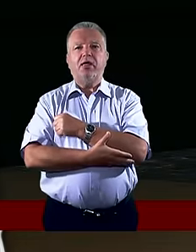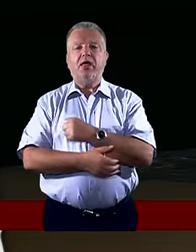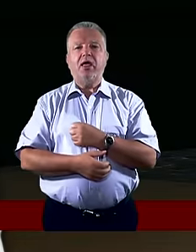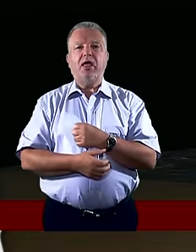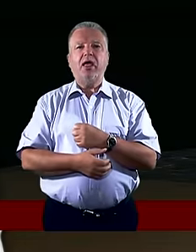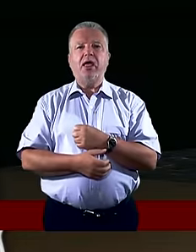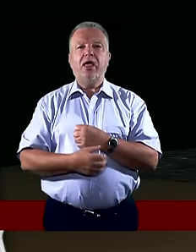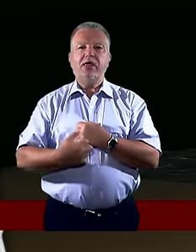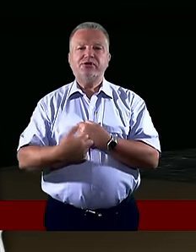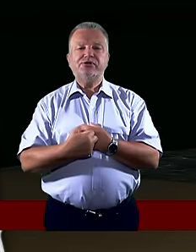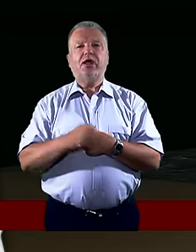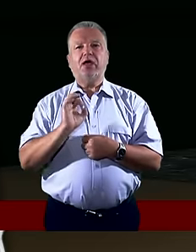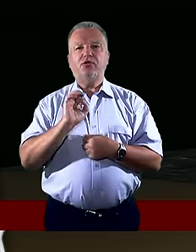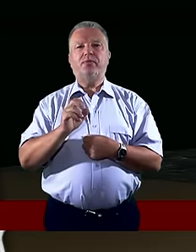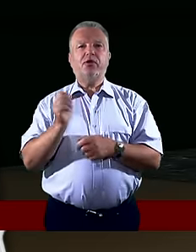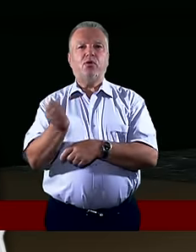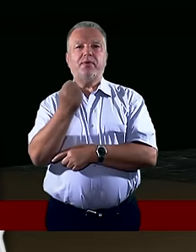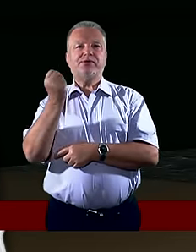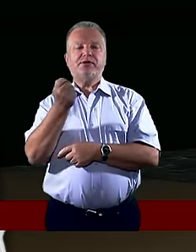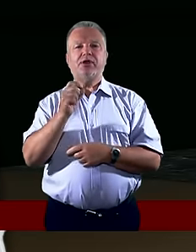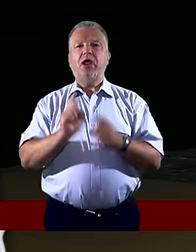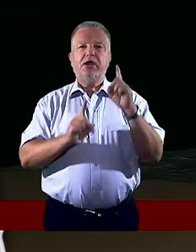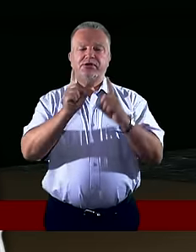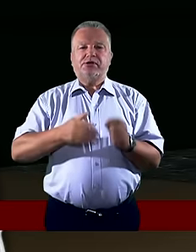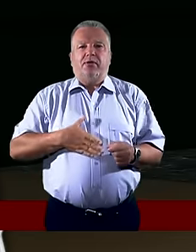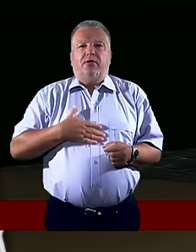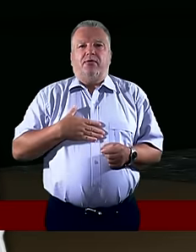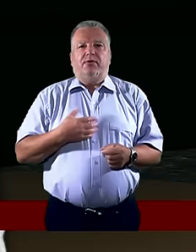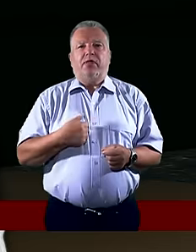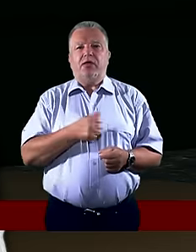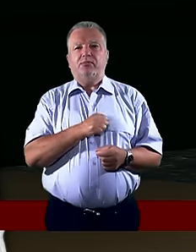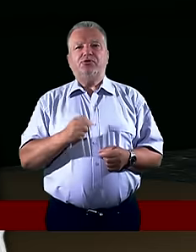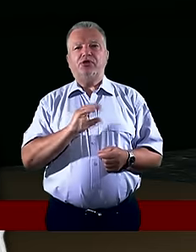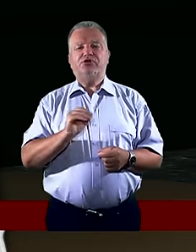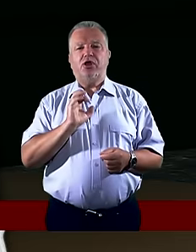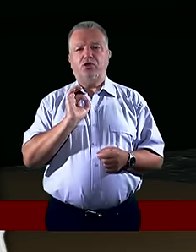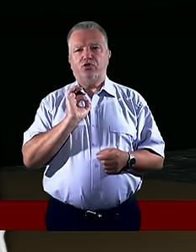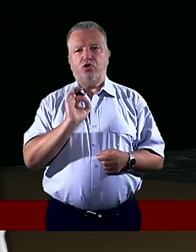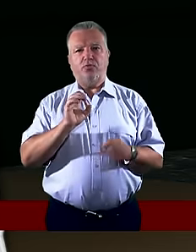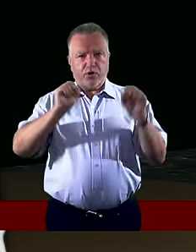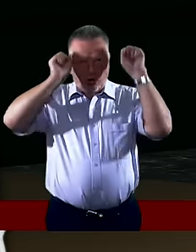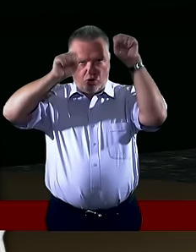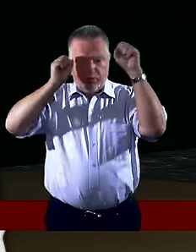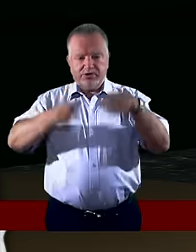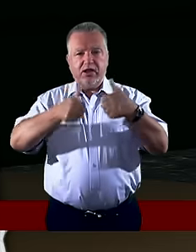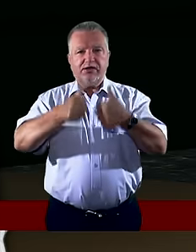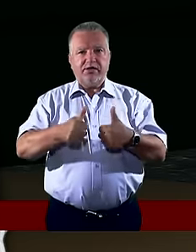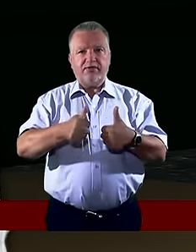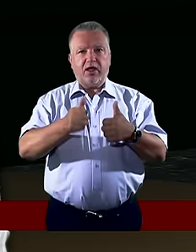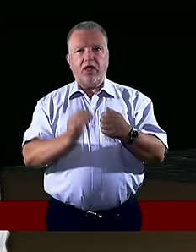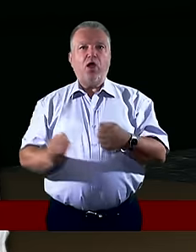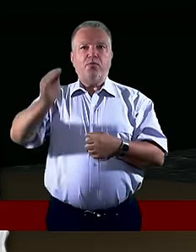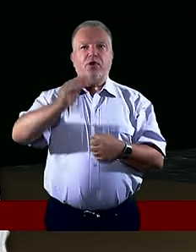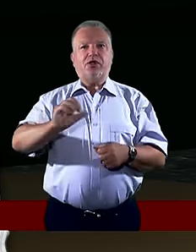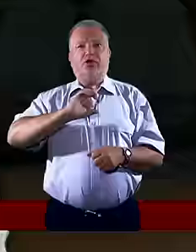dobrego pasterza. Czasami nawet wydaje mi się, że dobro owiec stawia ponad